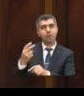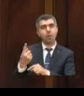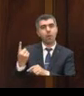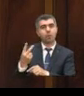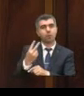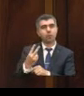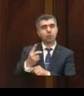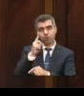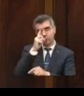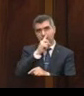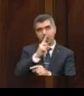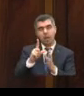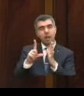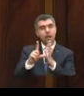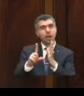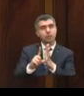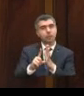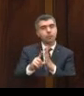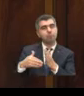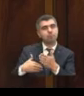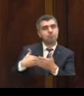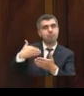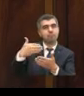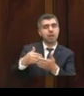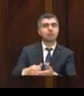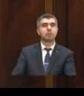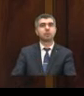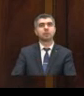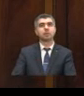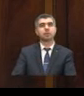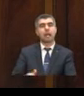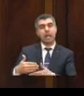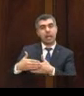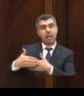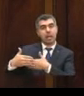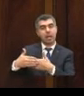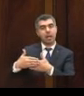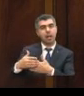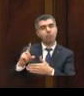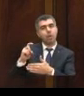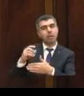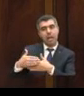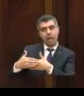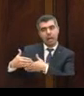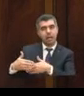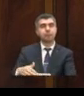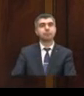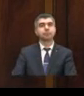في القانون المالي المقبل الذي لا يفصلنا عنه إلا شهور معدودة.